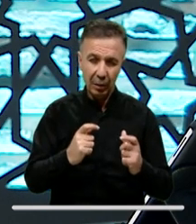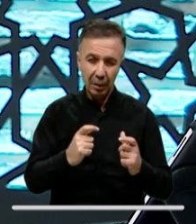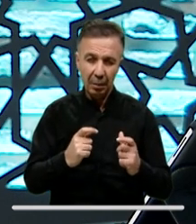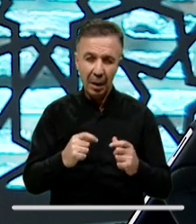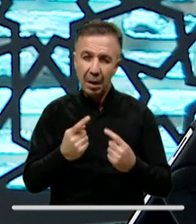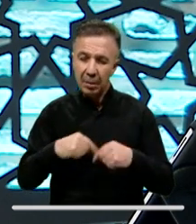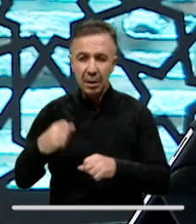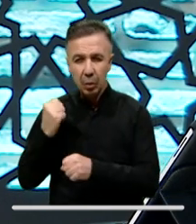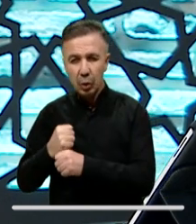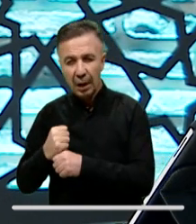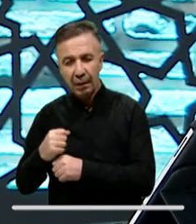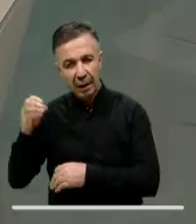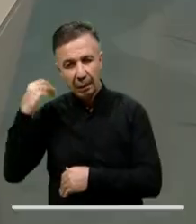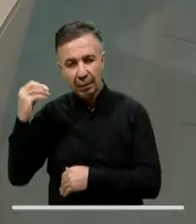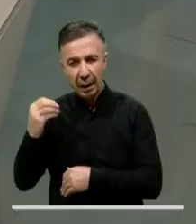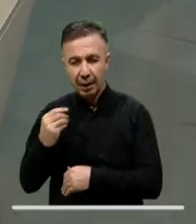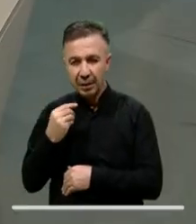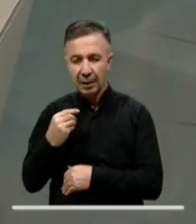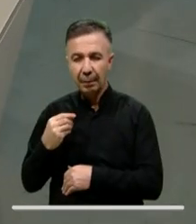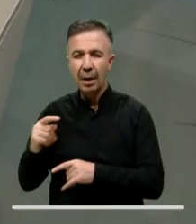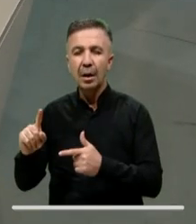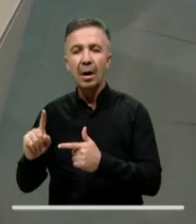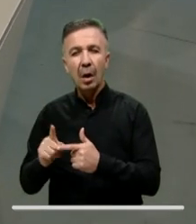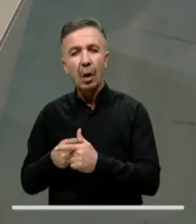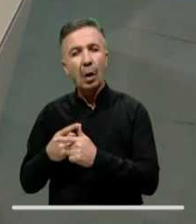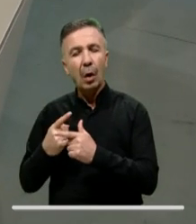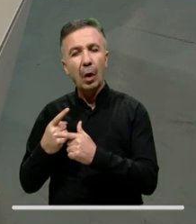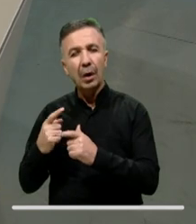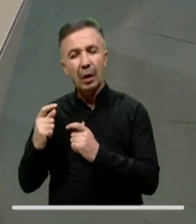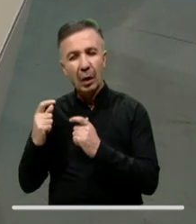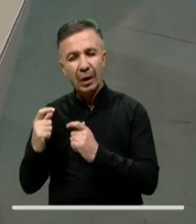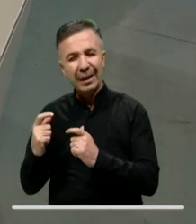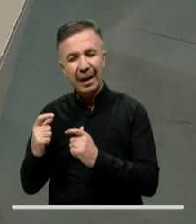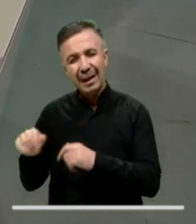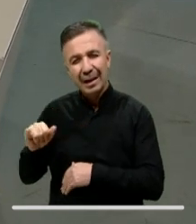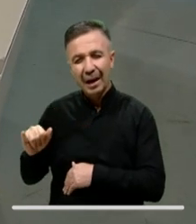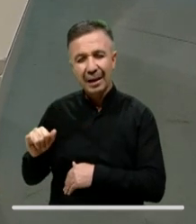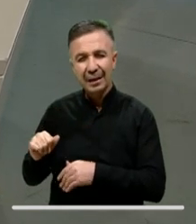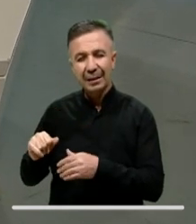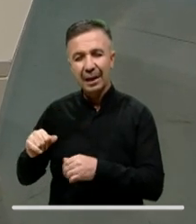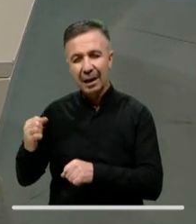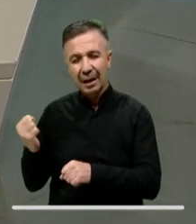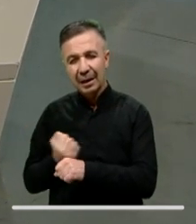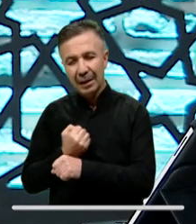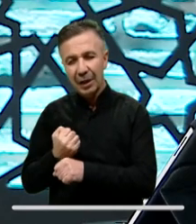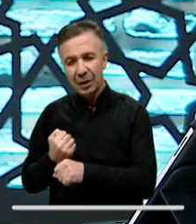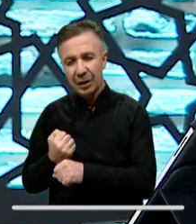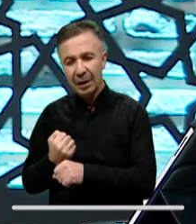de kaldığımız otelin yakınlarından toplattılar. Bu doğru mu? Onu öğrenmek istiyorum. Peki efendim.